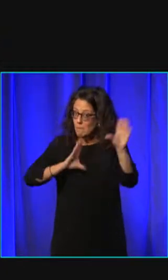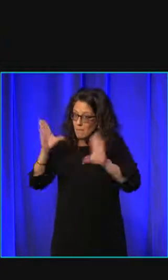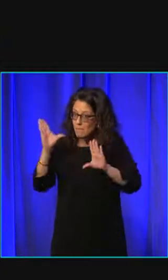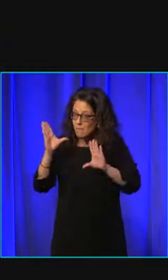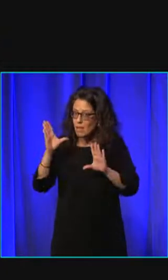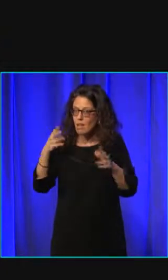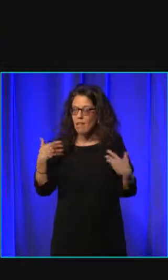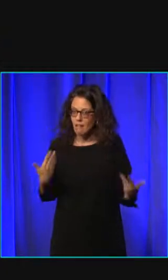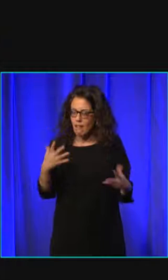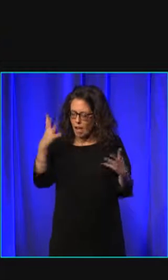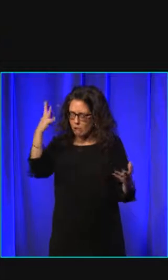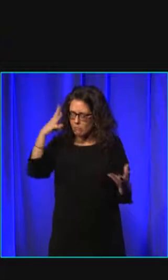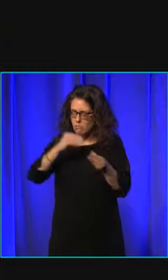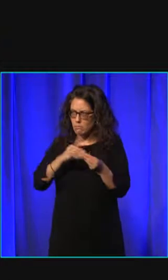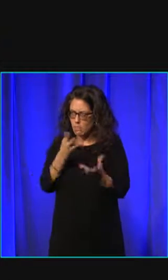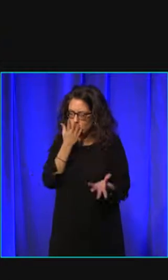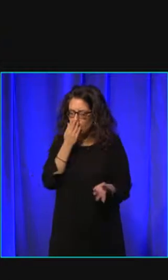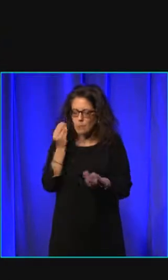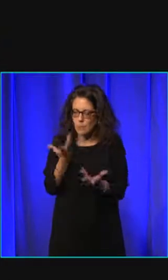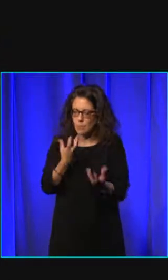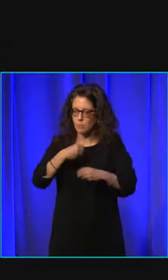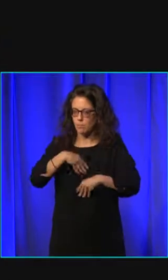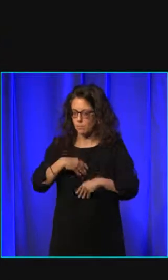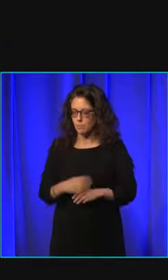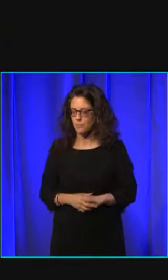ressent des sensations.